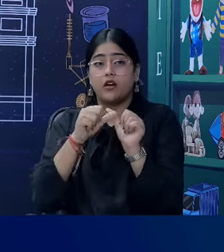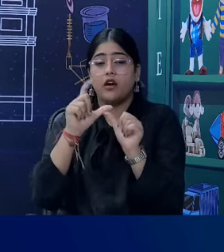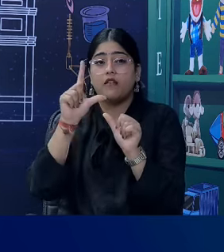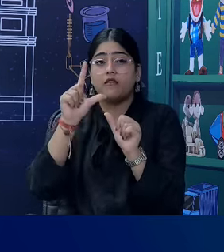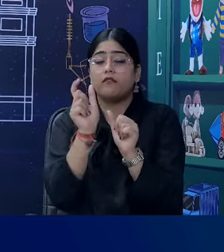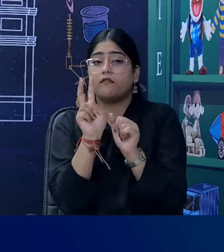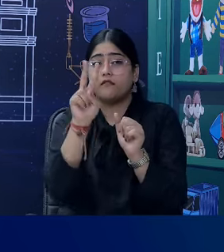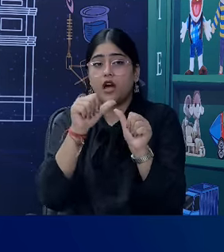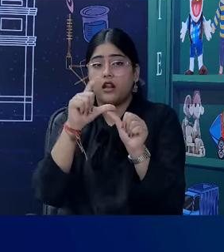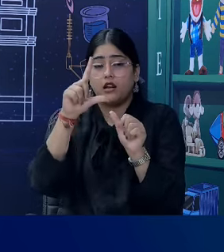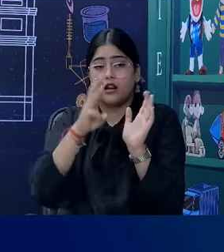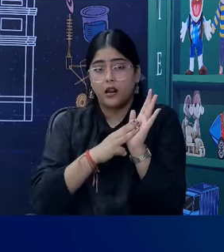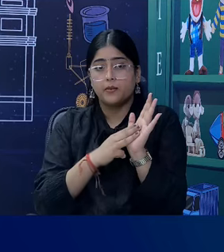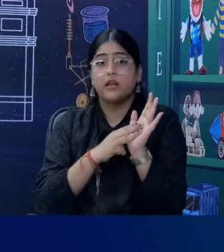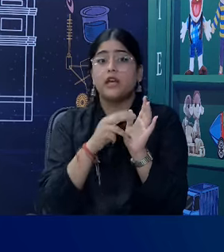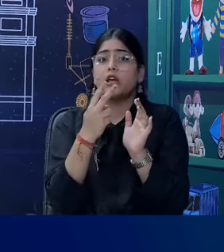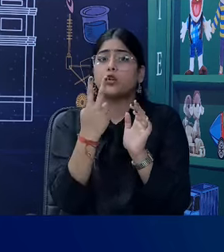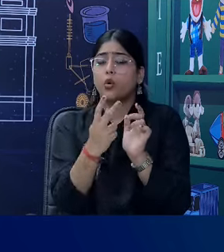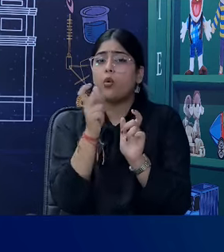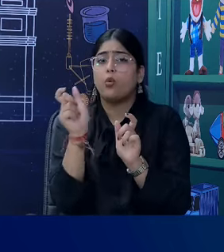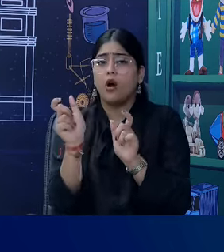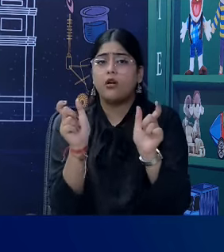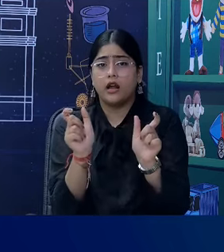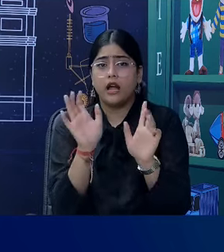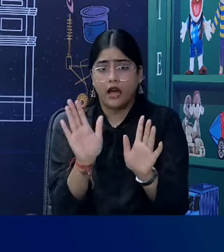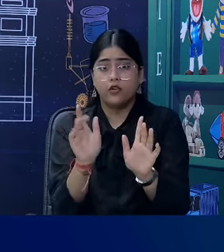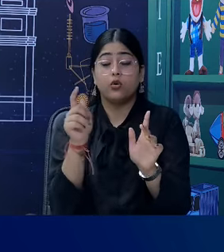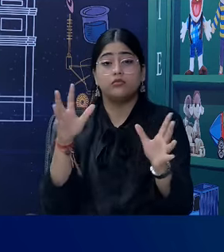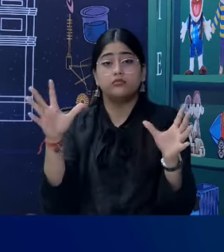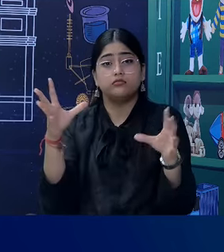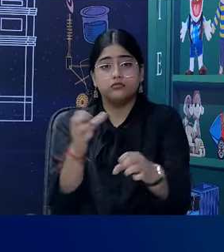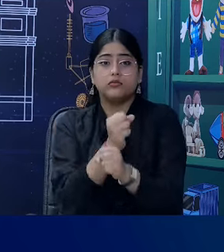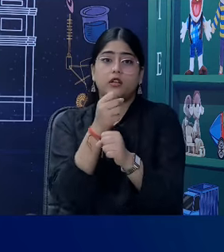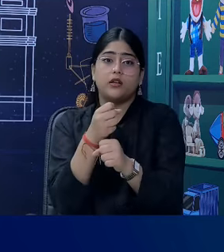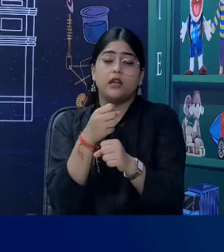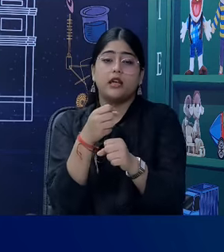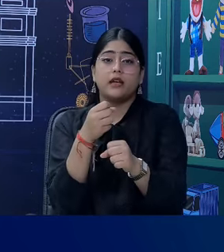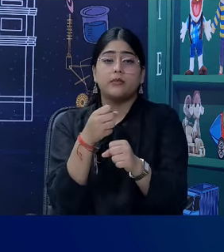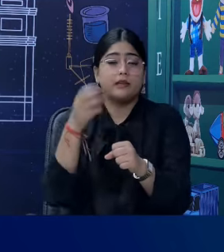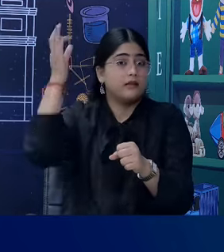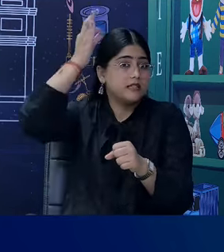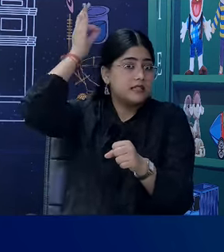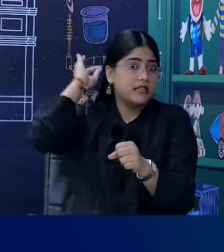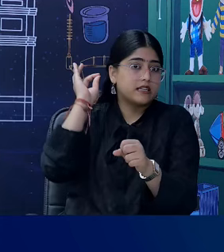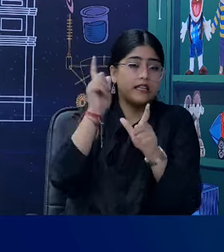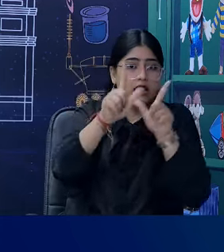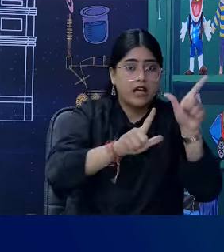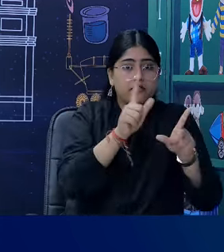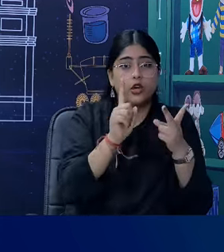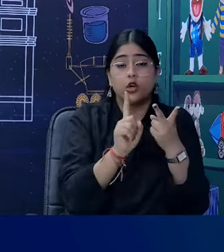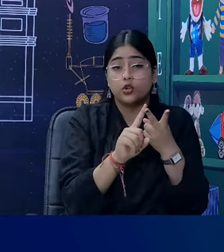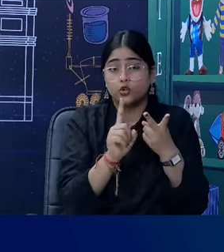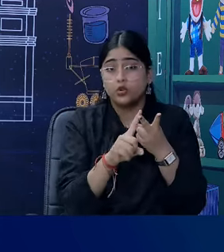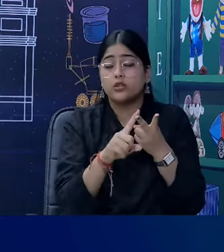बना है हीरा और मूंगा जो दो भाषाएं जिसमें संस्कृत और क्षेत्रीय भाषा संस्कृत थी क्षेत्रीय भाषा थी आपकी